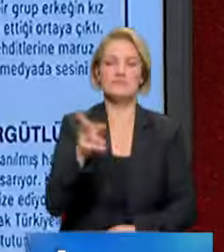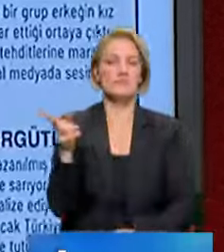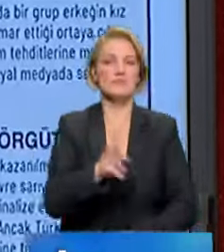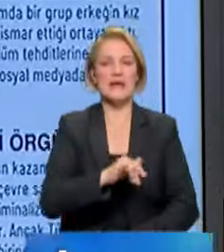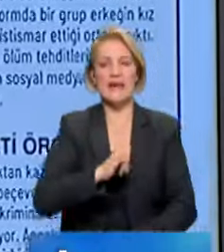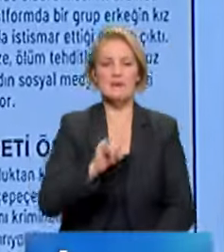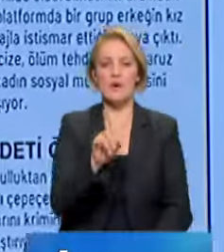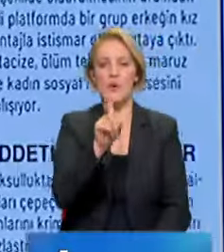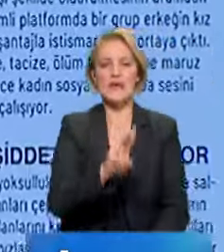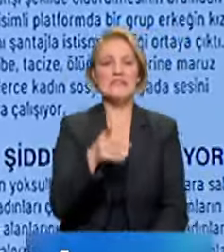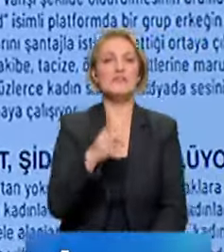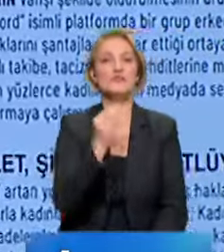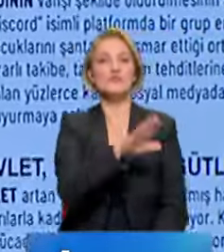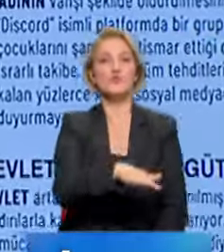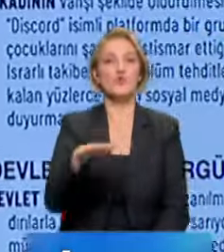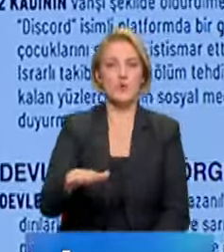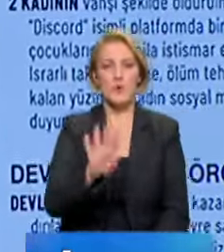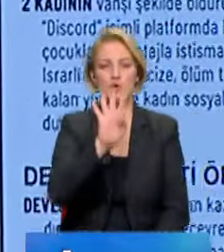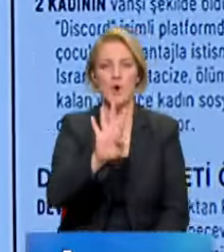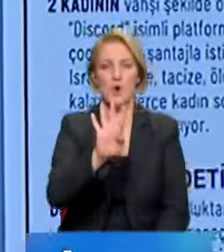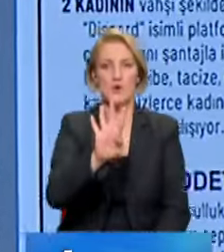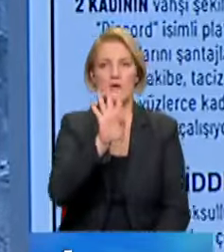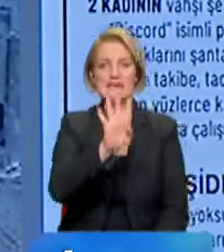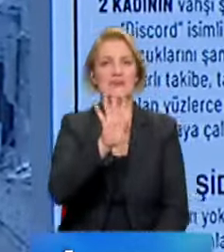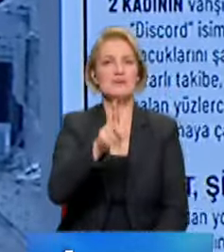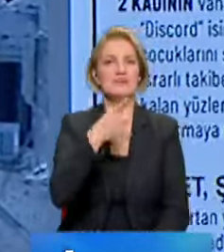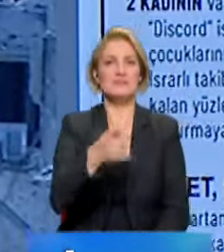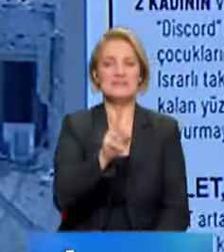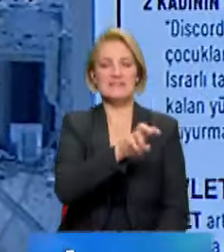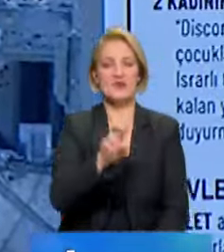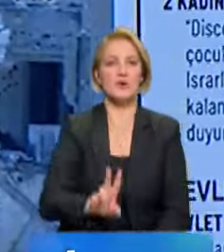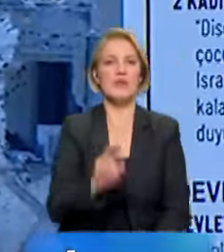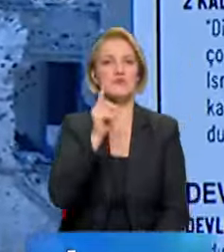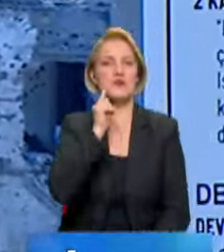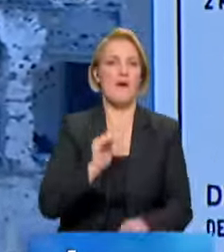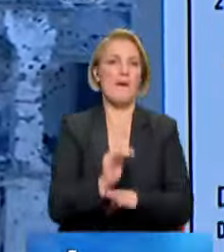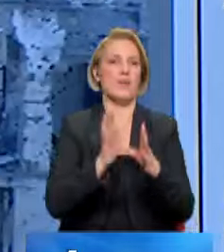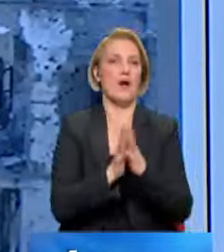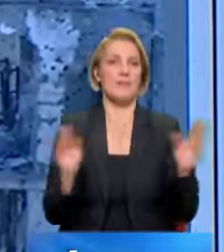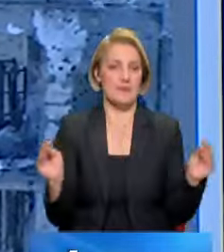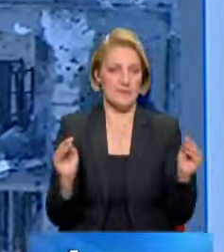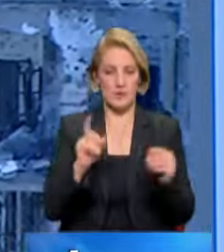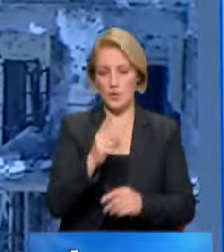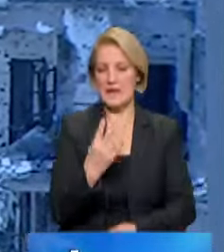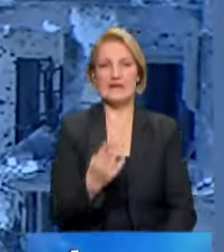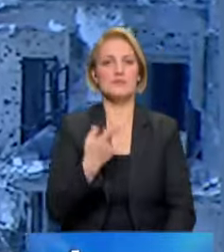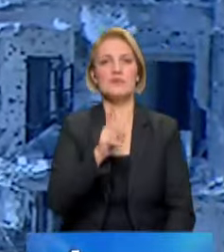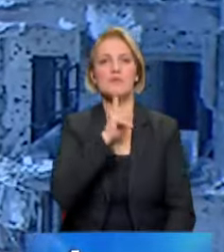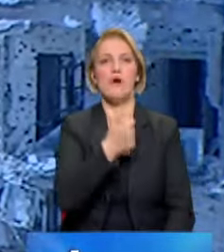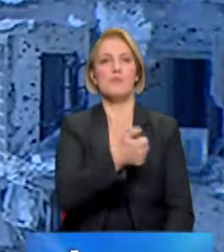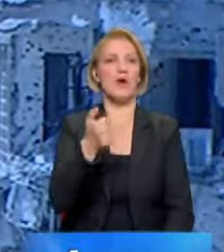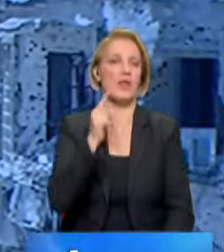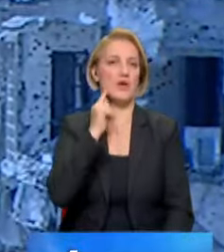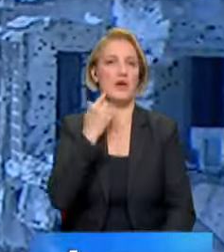katliamlarda yaklaşık 17 bini çocuk, 41.870 kişi hayatını kaybederken 97.166